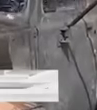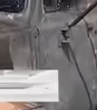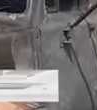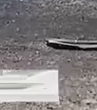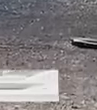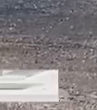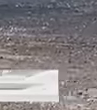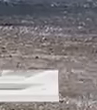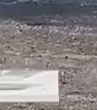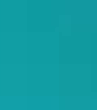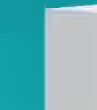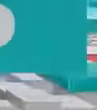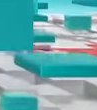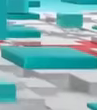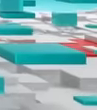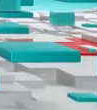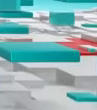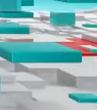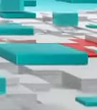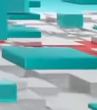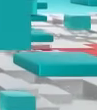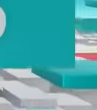Что стало причиной ЧП?